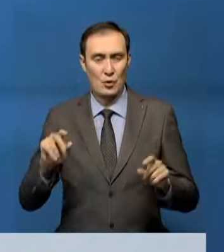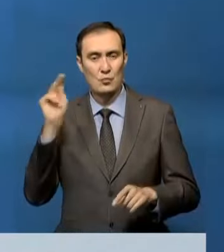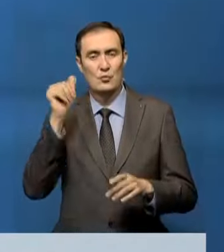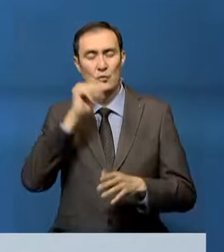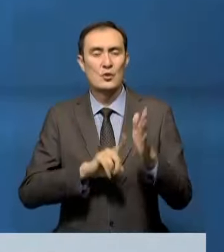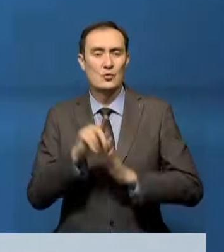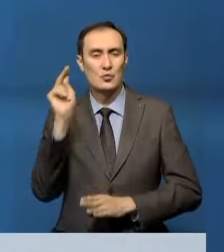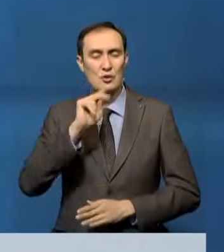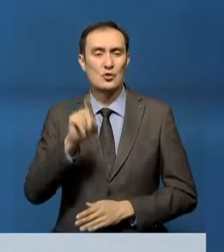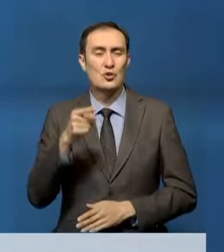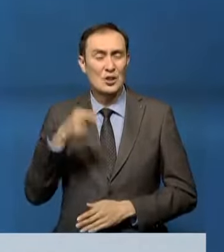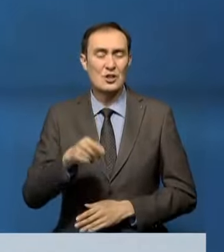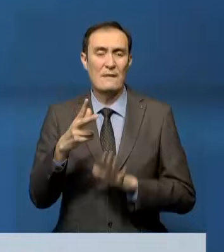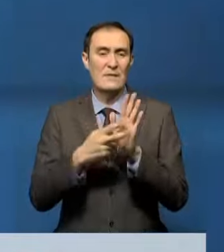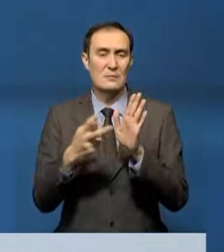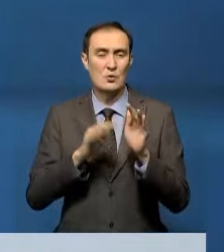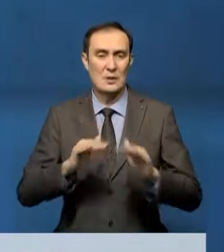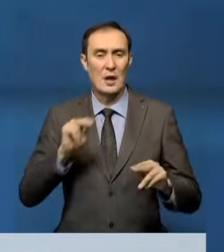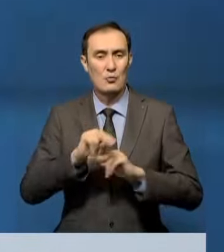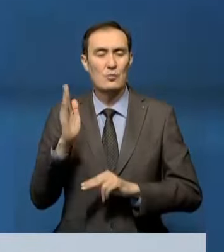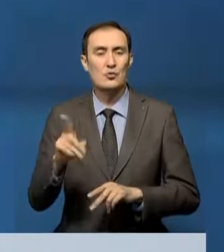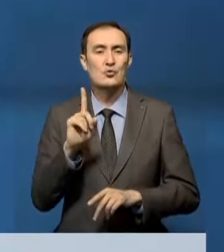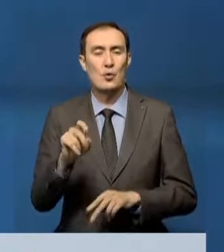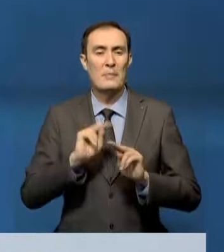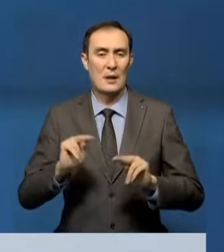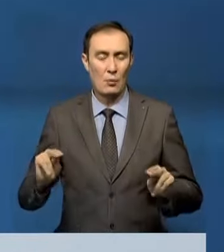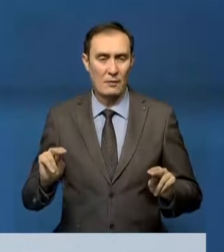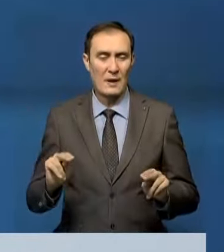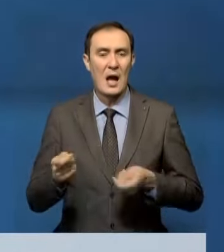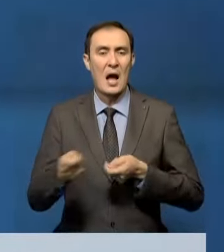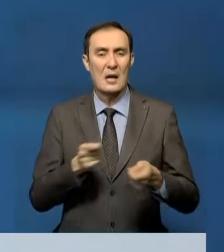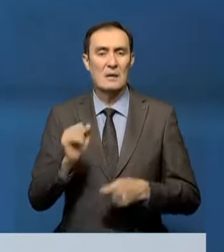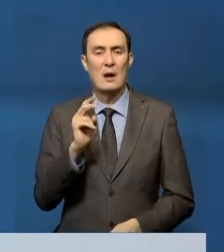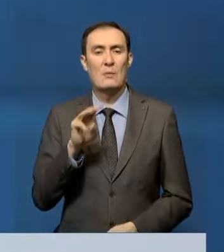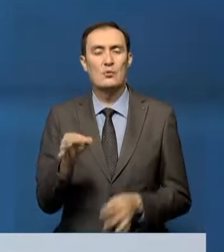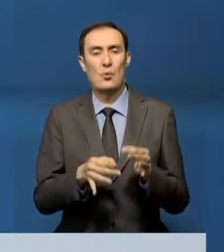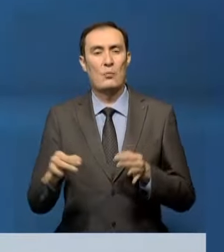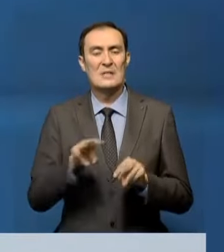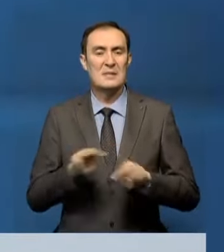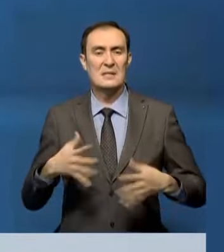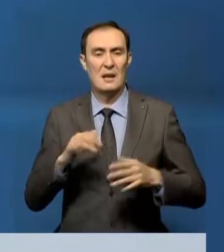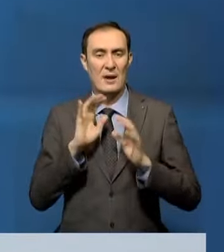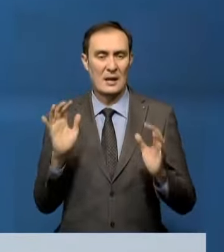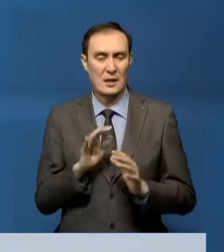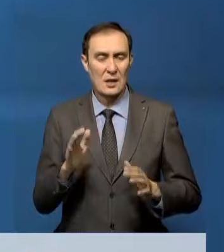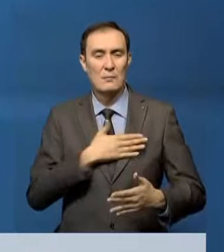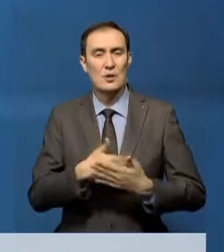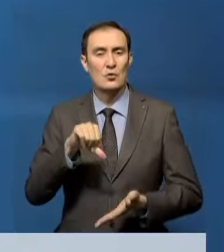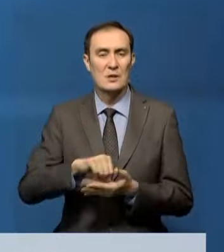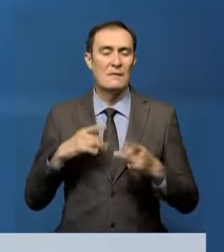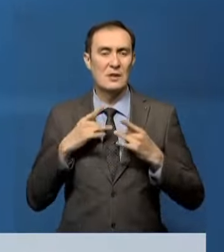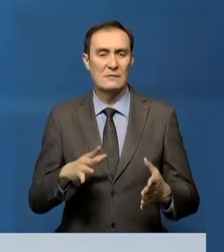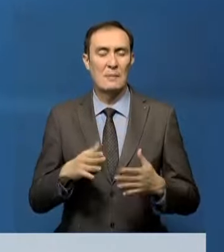начнут 1800 школьников. Обучать их будут больше 100 педагогов. Аким Акмолинской области и министр здравоохранения приняли